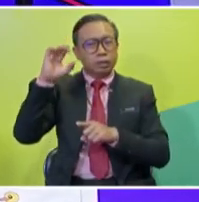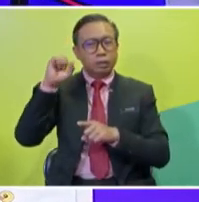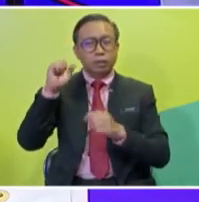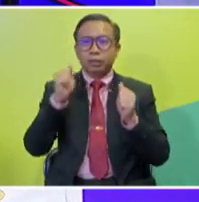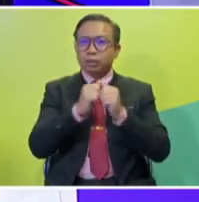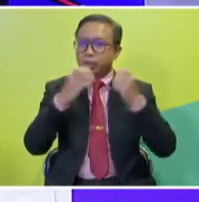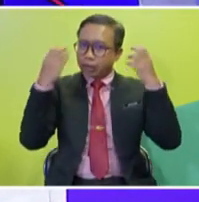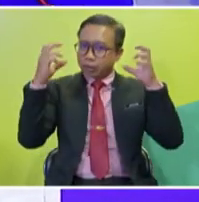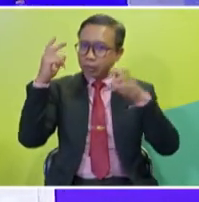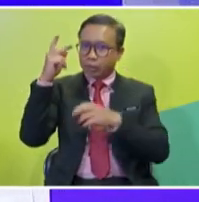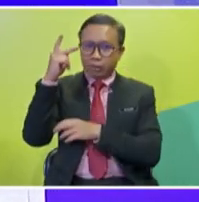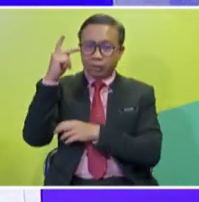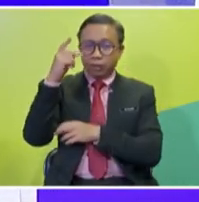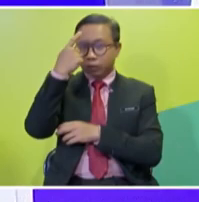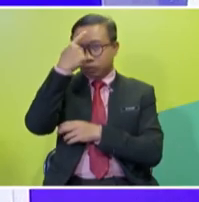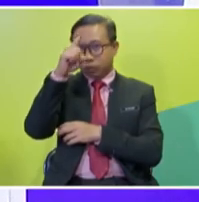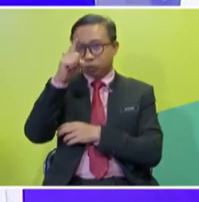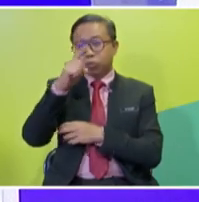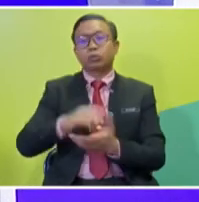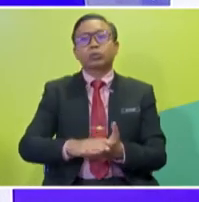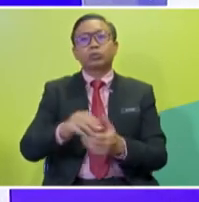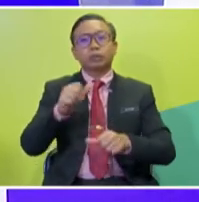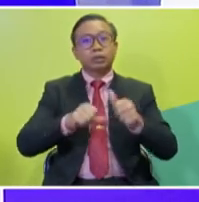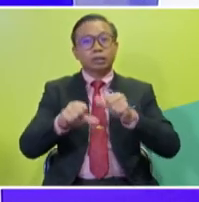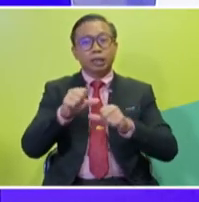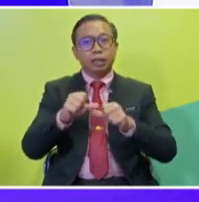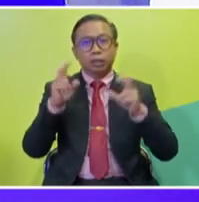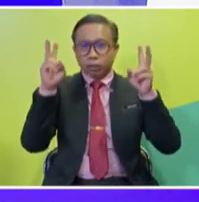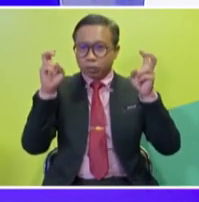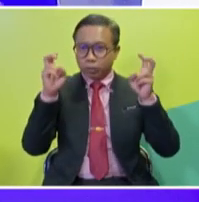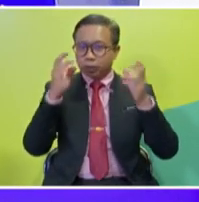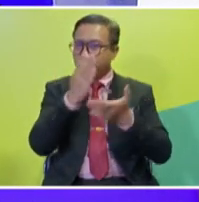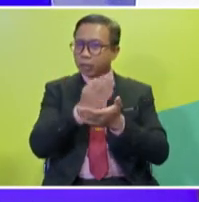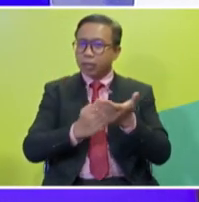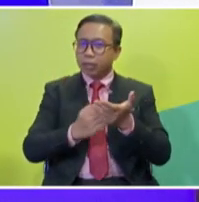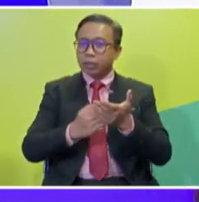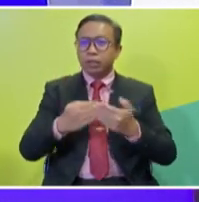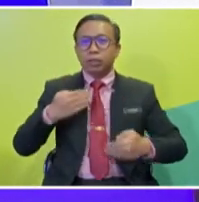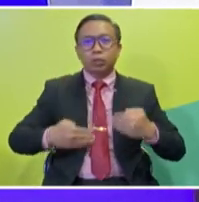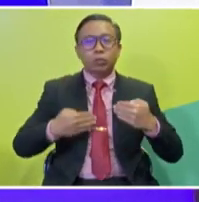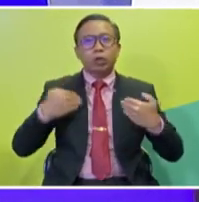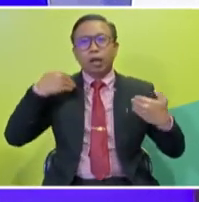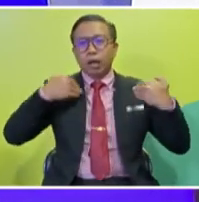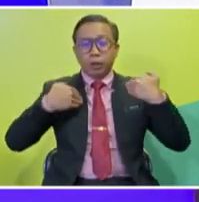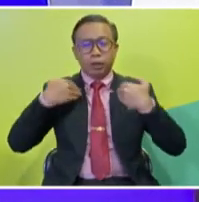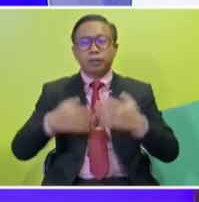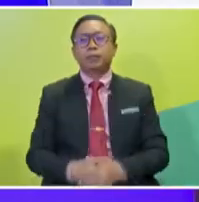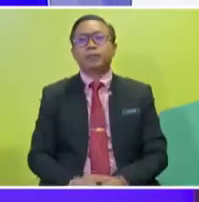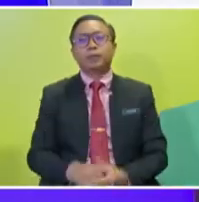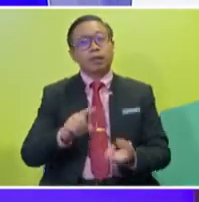check Go kalimi untuk mata pelajaran sains dengan topiknya bahagian tubuh hewan baiklah